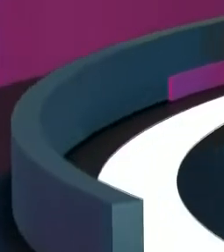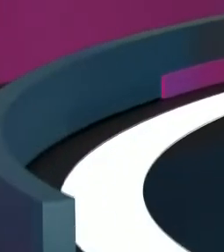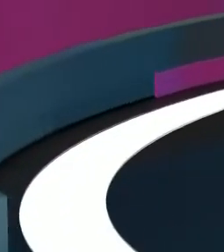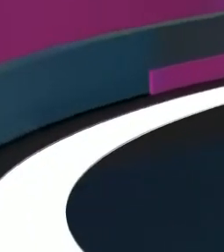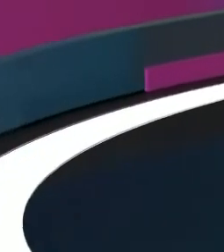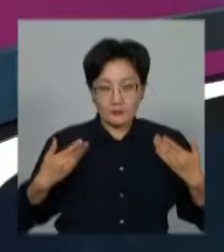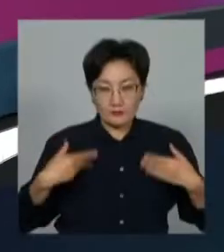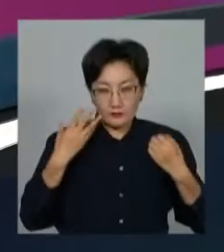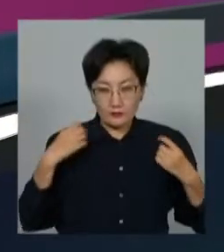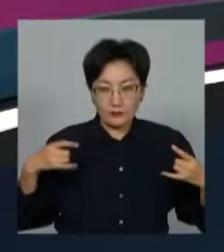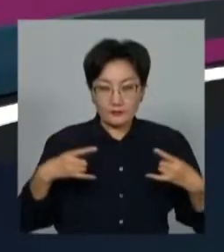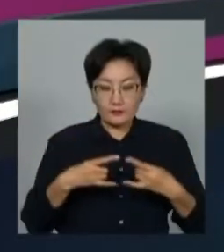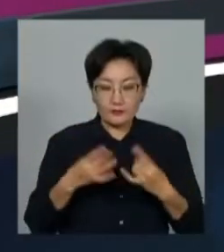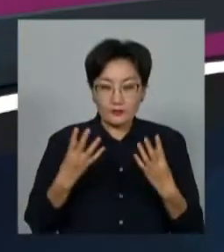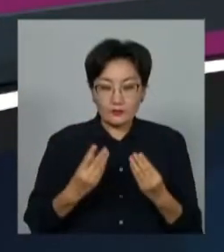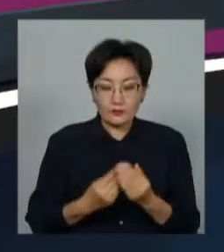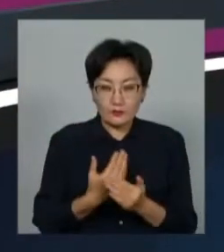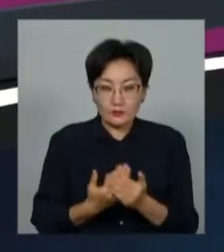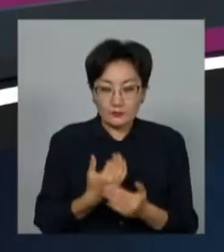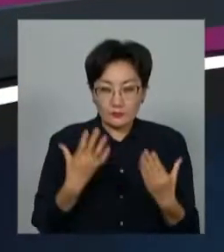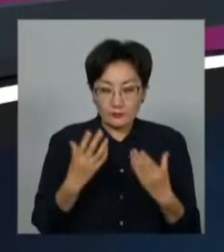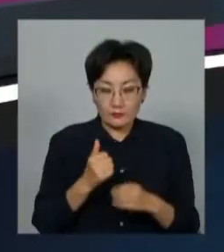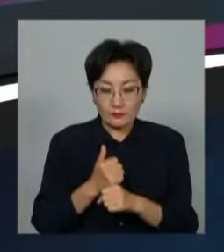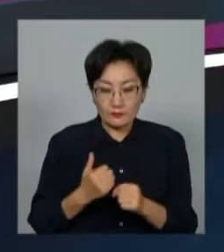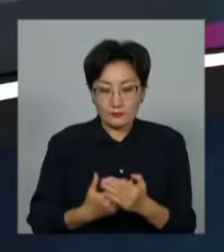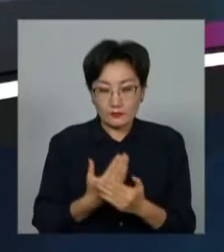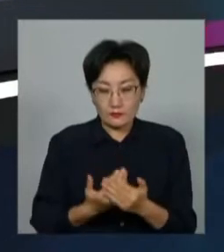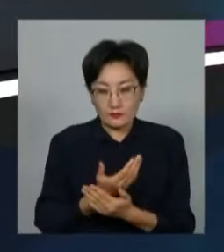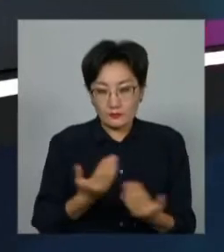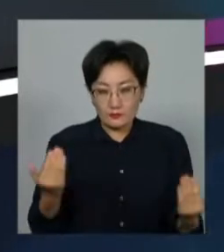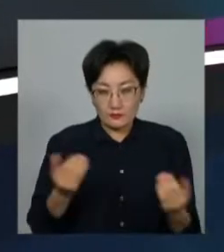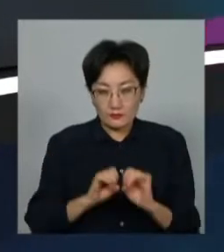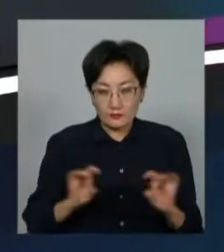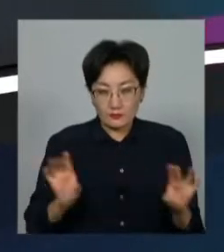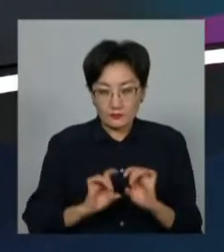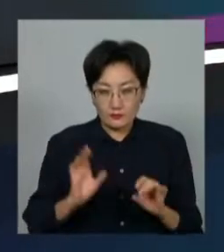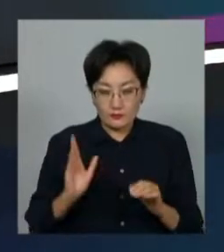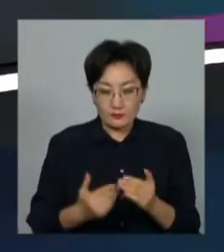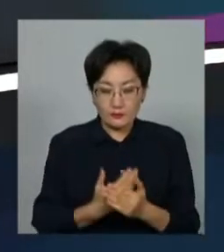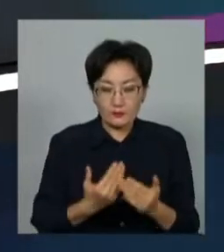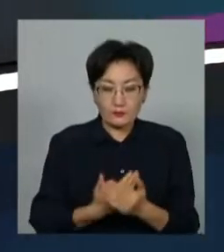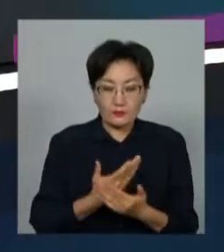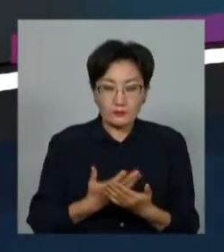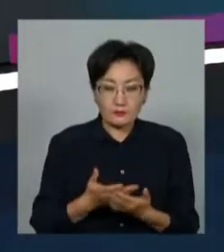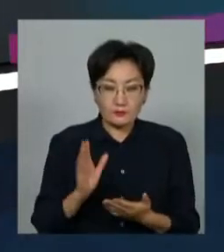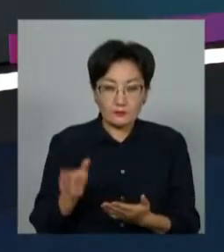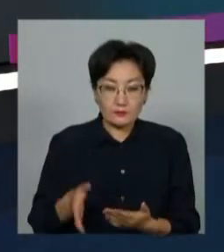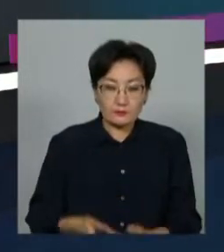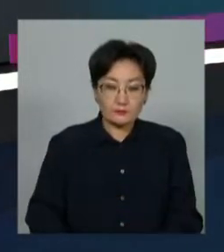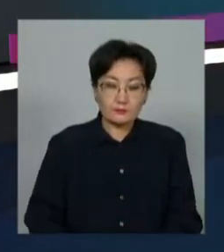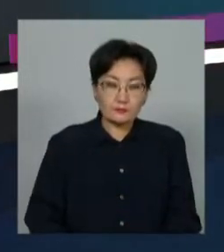Ассаламу алейкум, әлеумет, эфирде жаңалықтар. Студияда мен Әлібек Шынтемір, және әріптесім Бұлбұл Қалнұрғызы. Алдымен